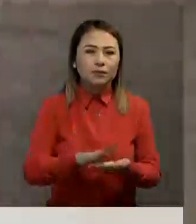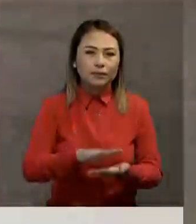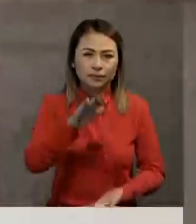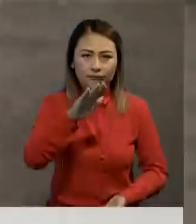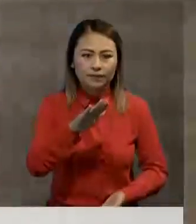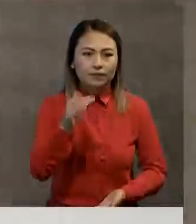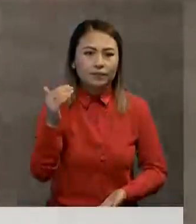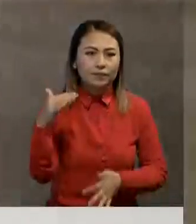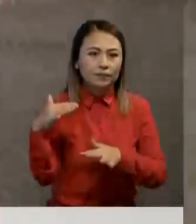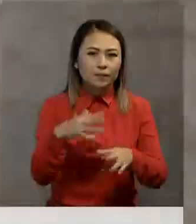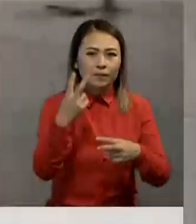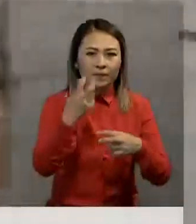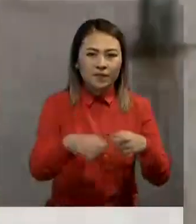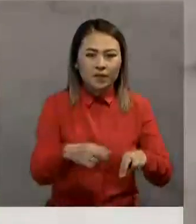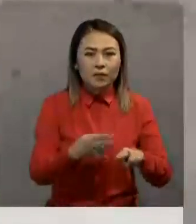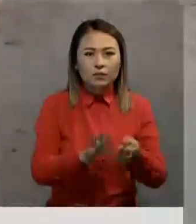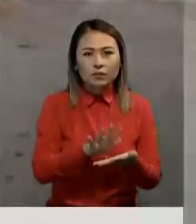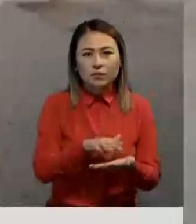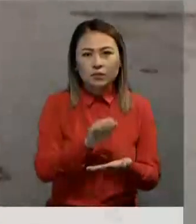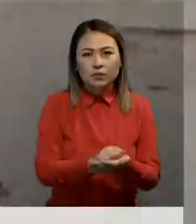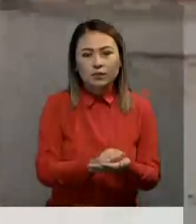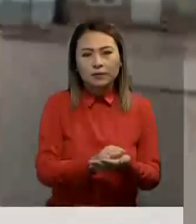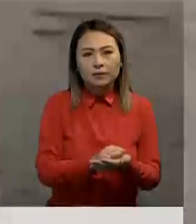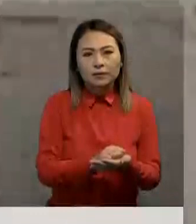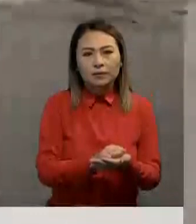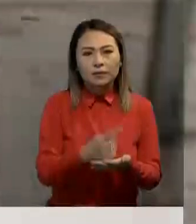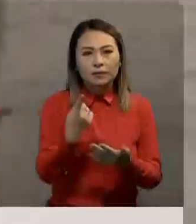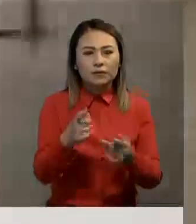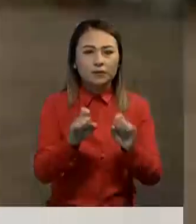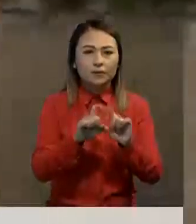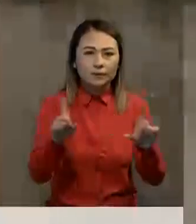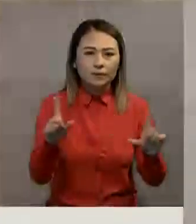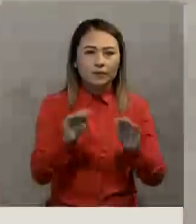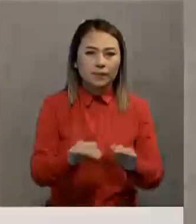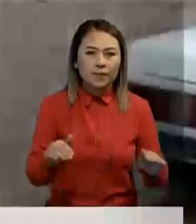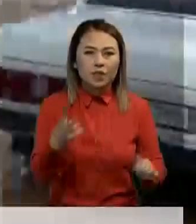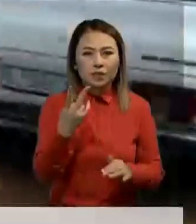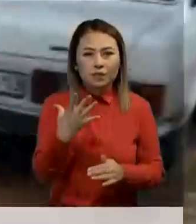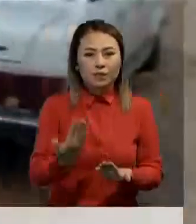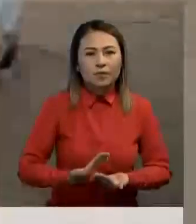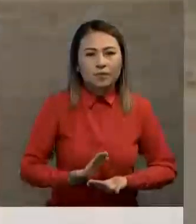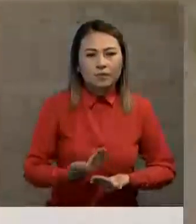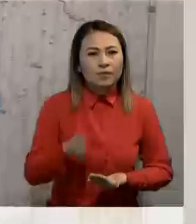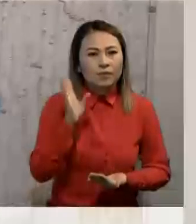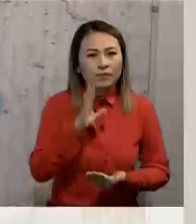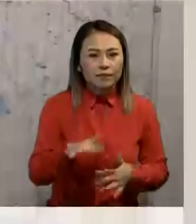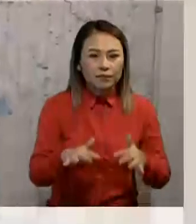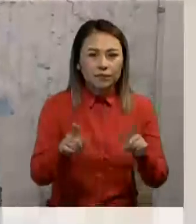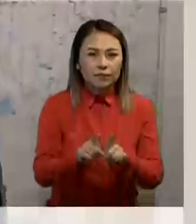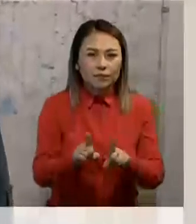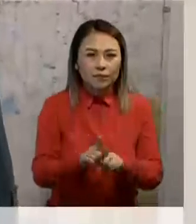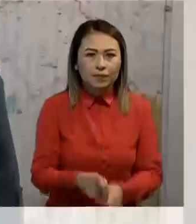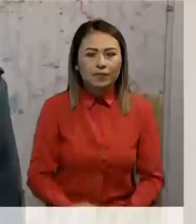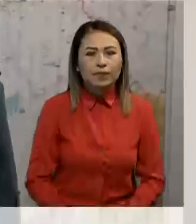бір беткейін бұзып кеткен. Соның салдарынан Зағанбар ауылындағы бір мектеп пен балабақшаның және 25 тұрғын үйдің ауласын су басты. Қазіргі